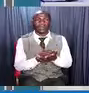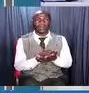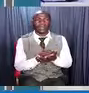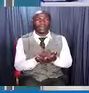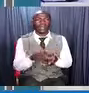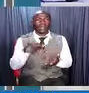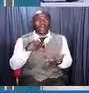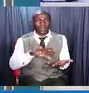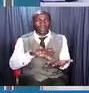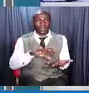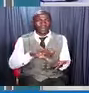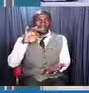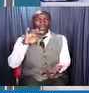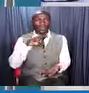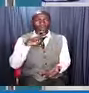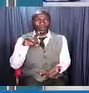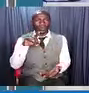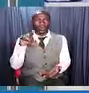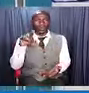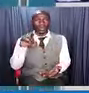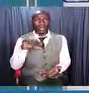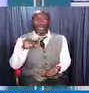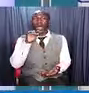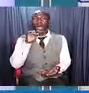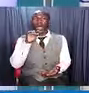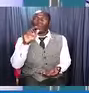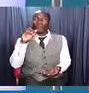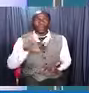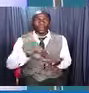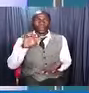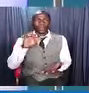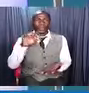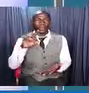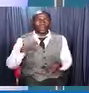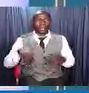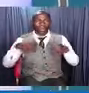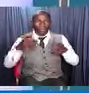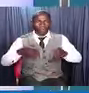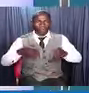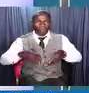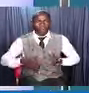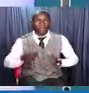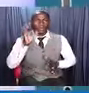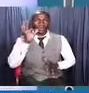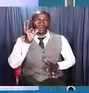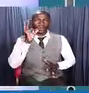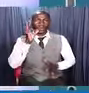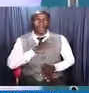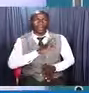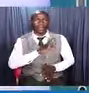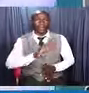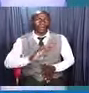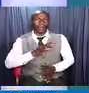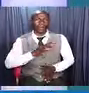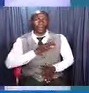mimi nimewachagua mimi. I have chosen you. Mimi ndimi nimewachagua. I am the one who chose. Muende mkazae matunda. To go and be fruitful. Na matunda